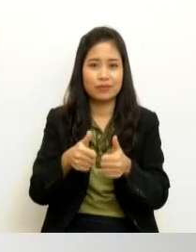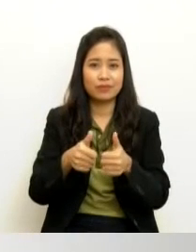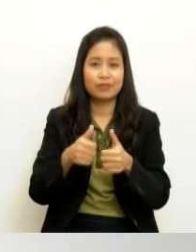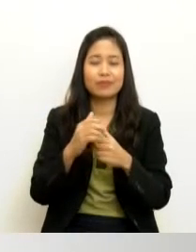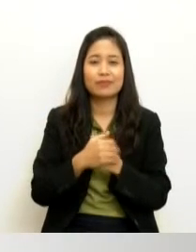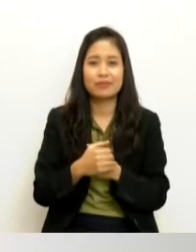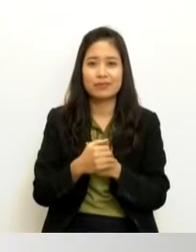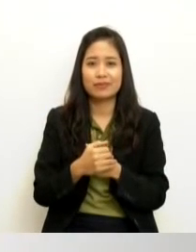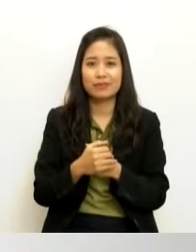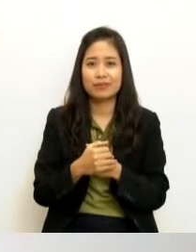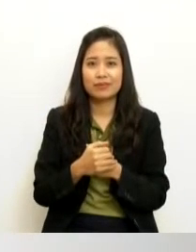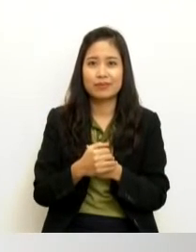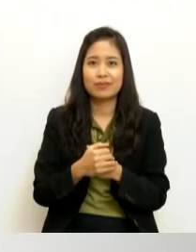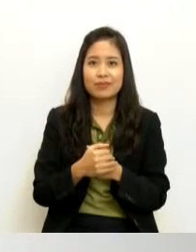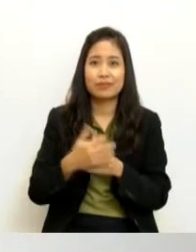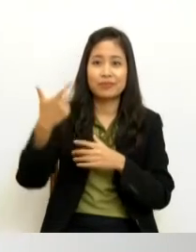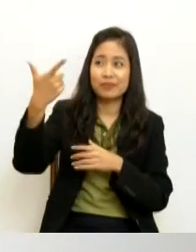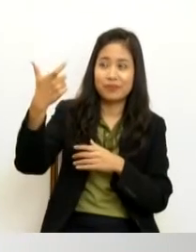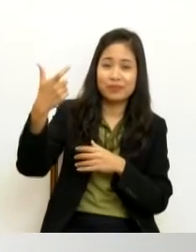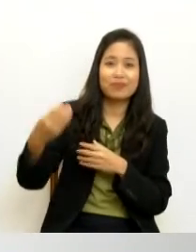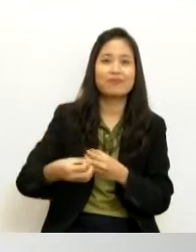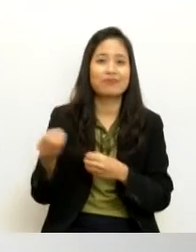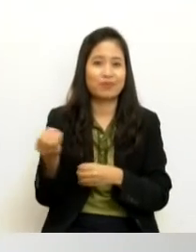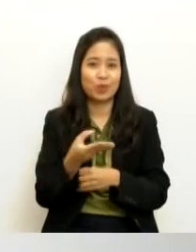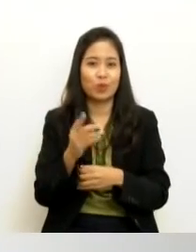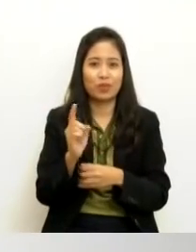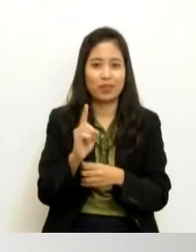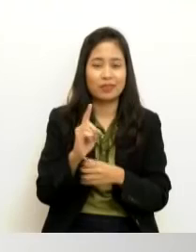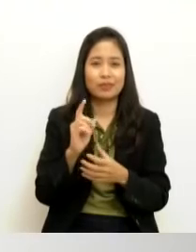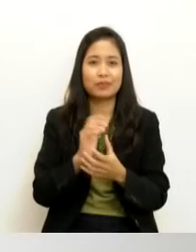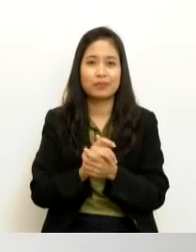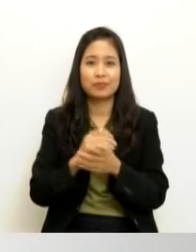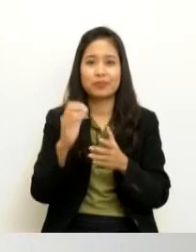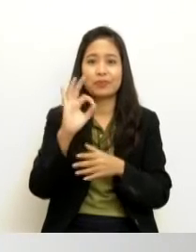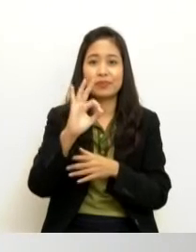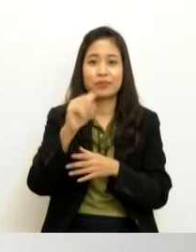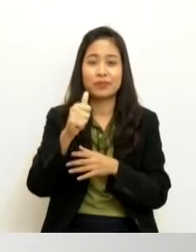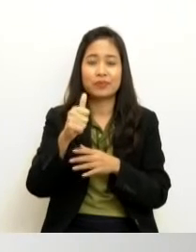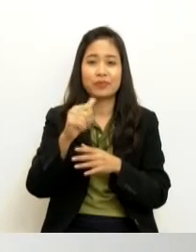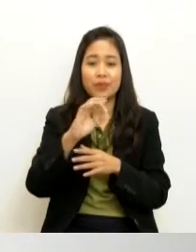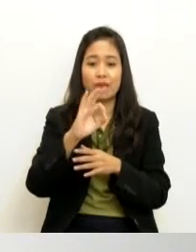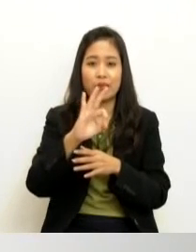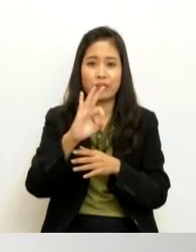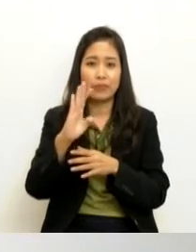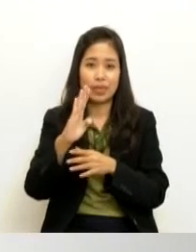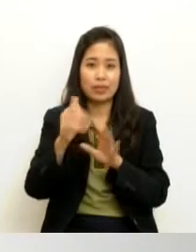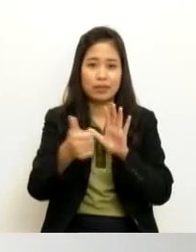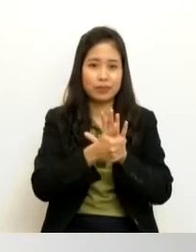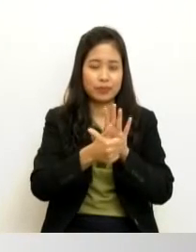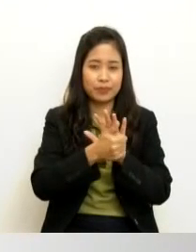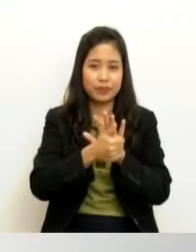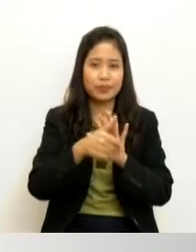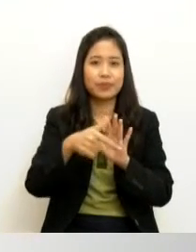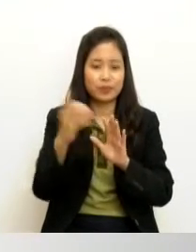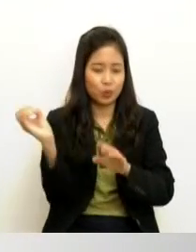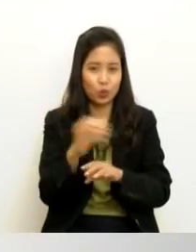DLTV 15ค่ะเซลฟี่แล้วถ่ายส่งมาเลยนะคะที่แฟนเพจOBEX Channel ของเรานะคะในอินบ็อกซ์ แฟนเ